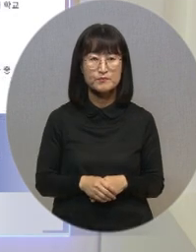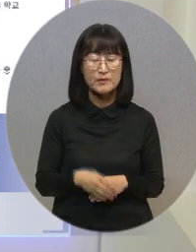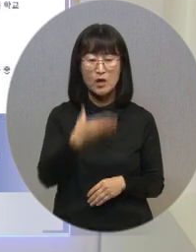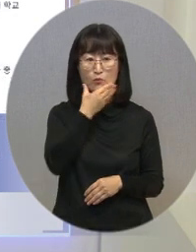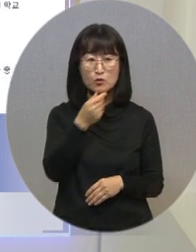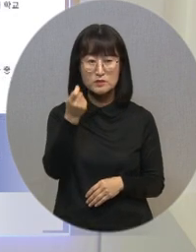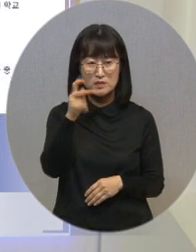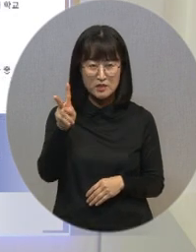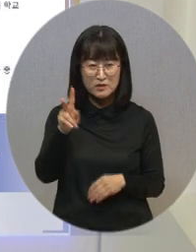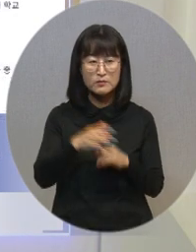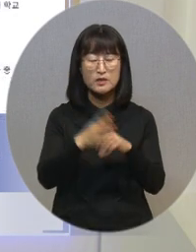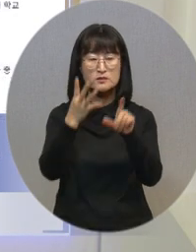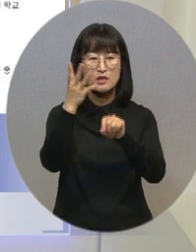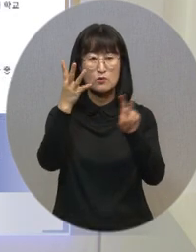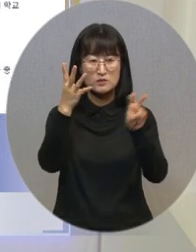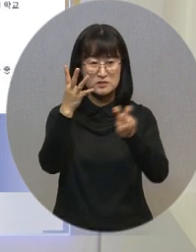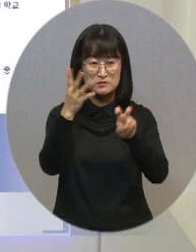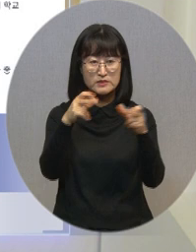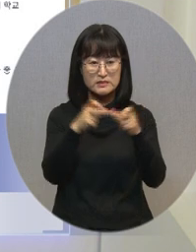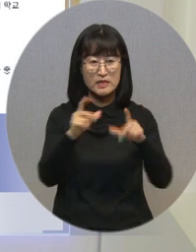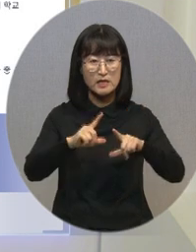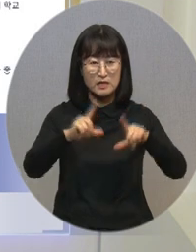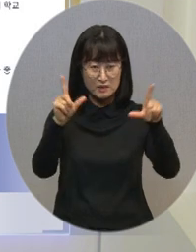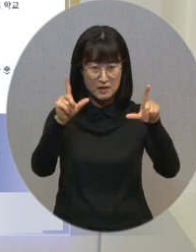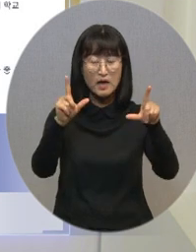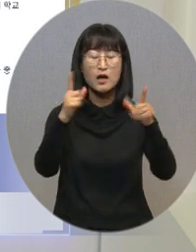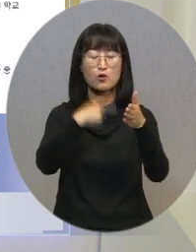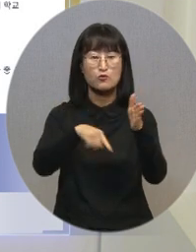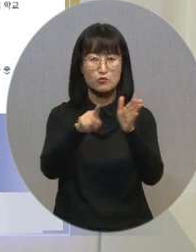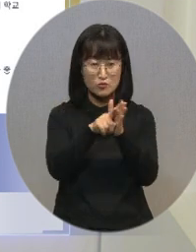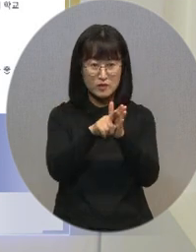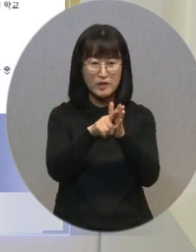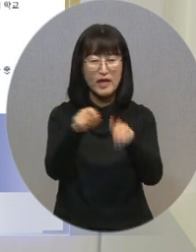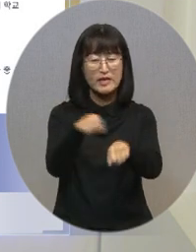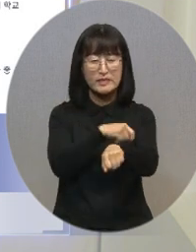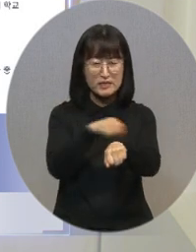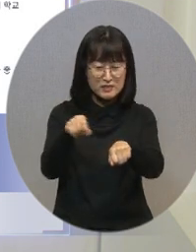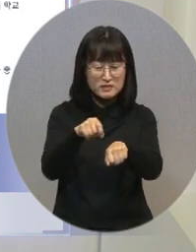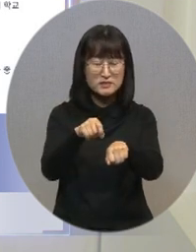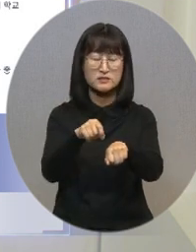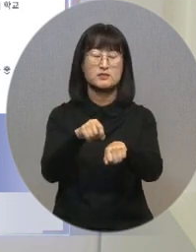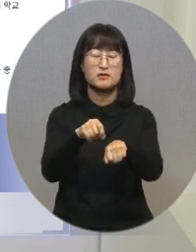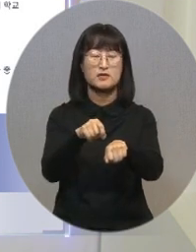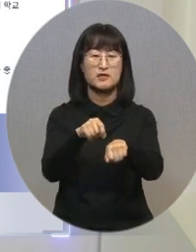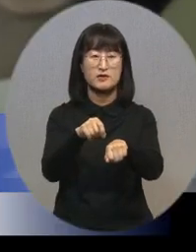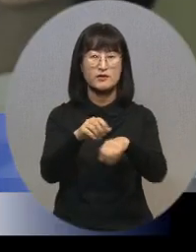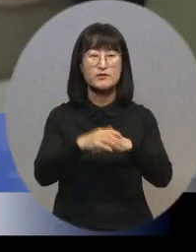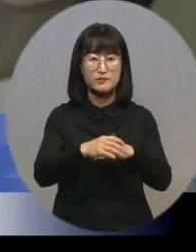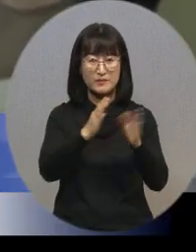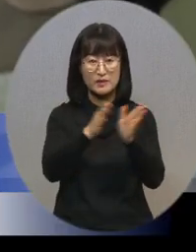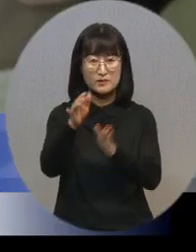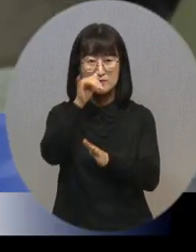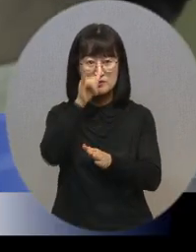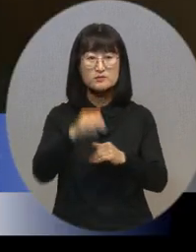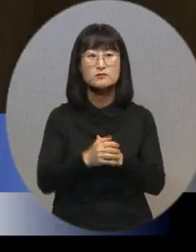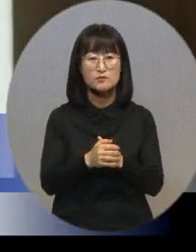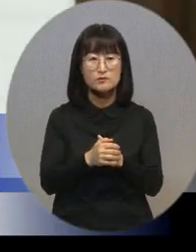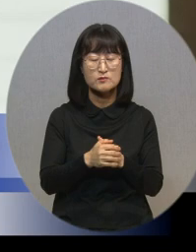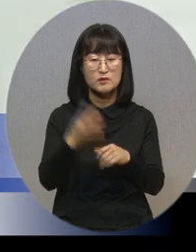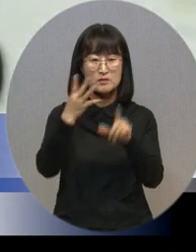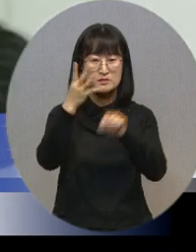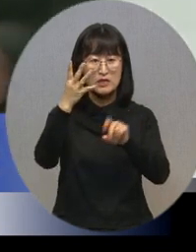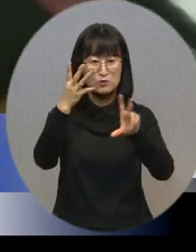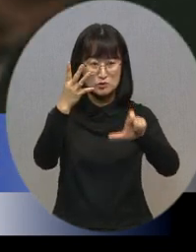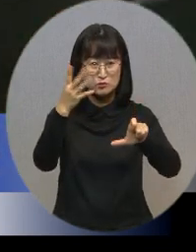복지가 오는 4월 20일 장애인의 날을 맞이해 주간 특집 편성 프로그램을 마련했습니다 복지는 4월